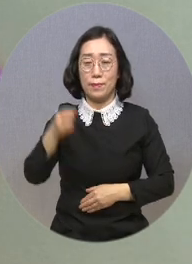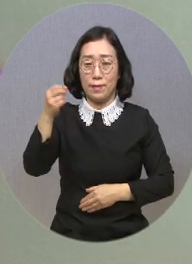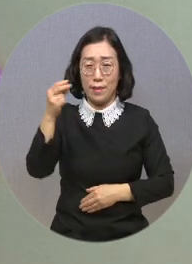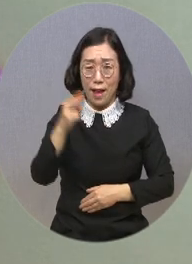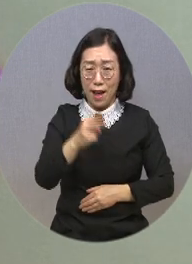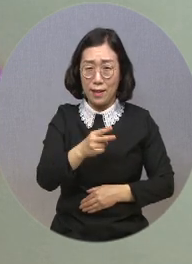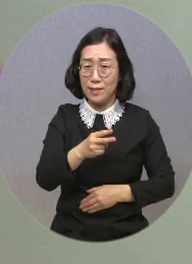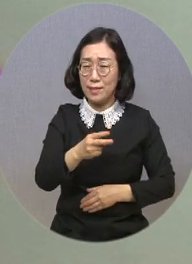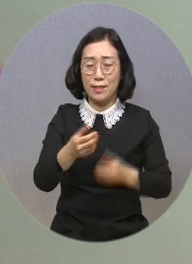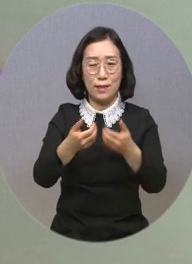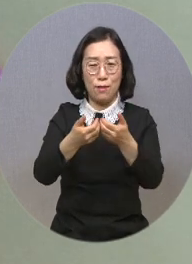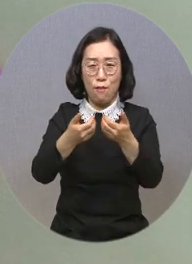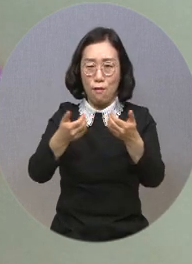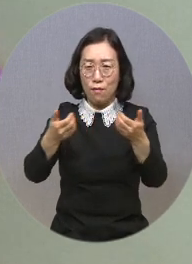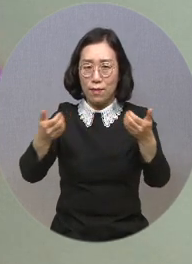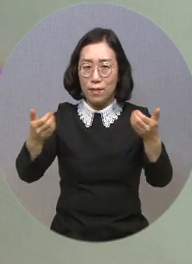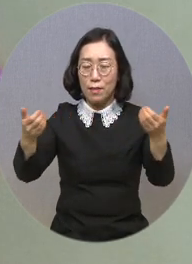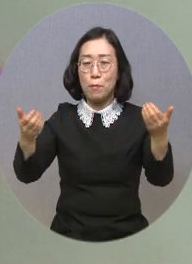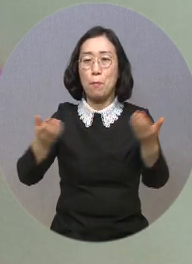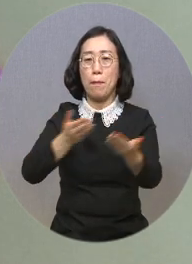다시는 떠나지